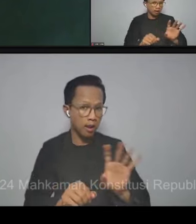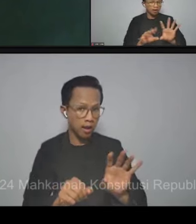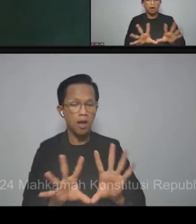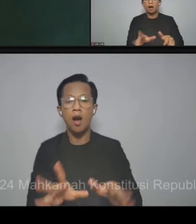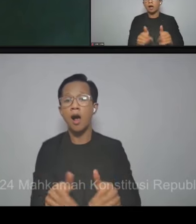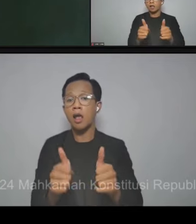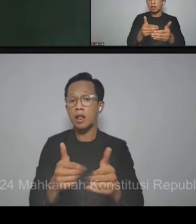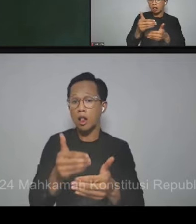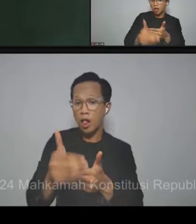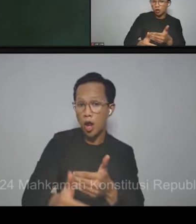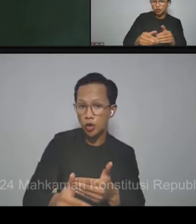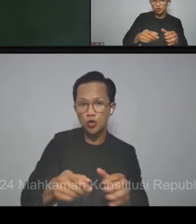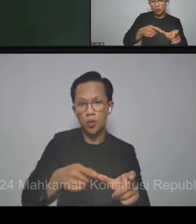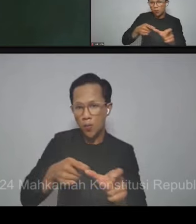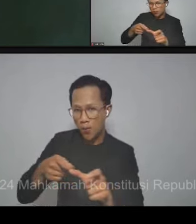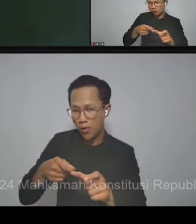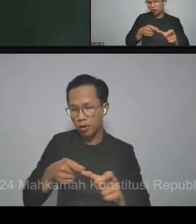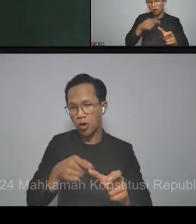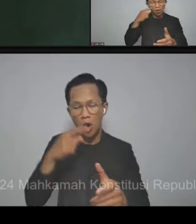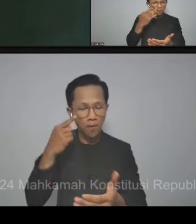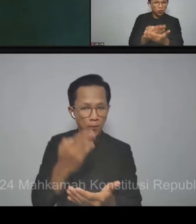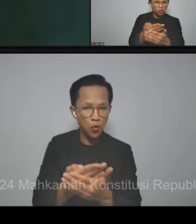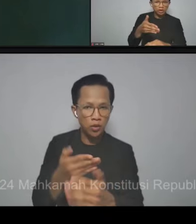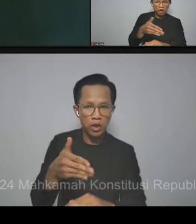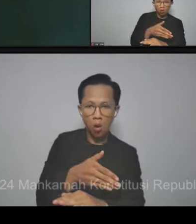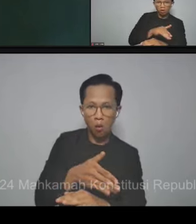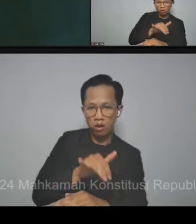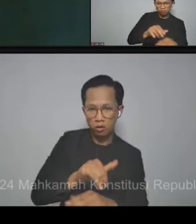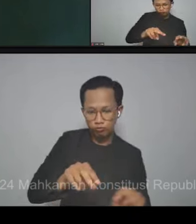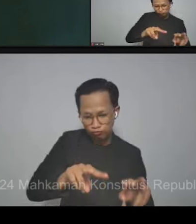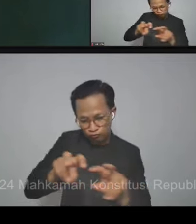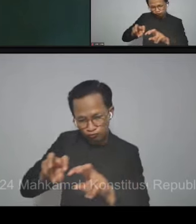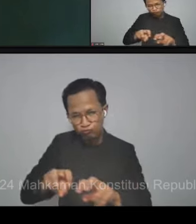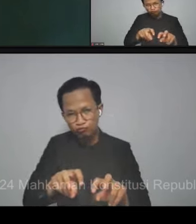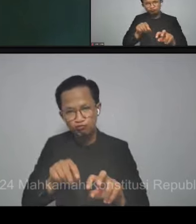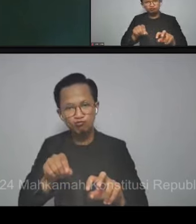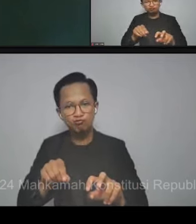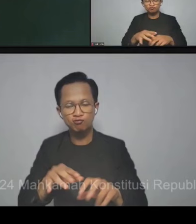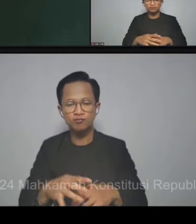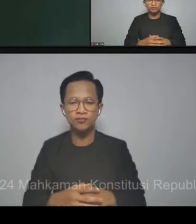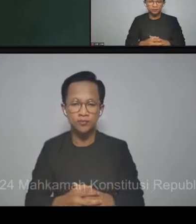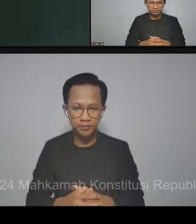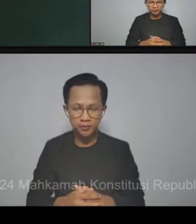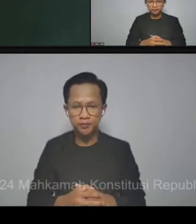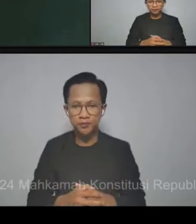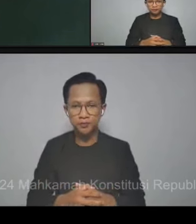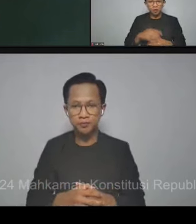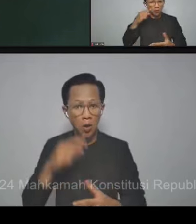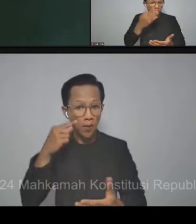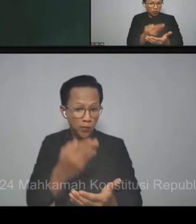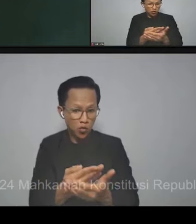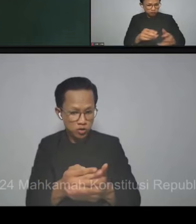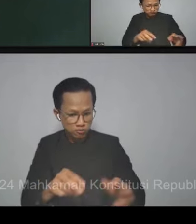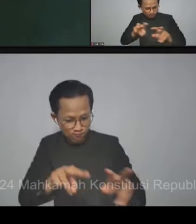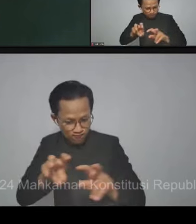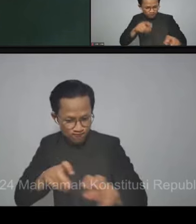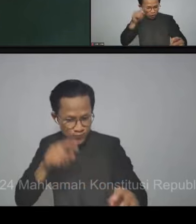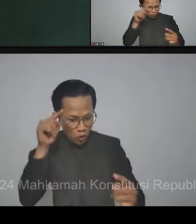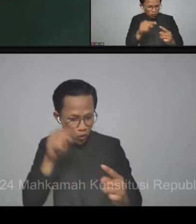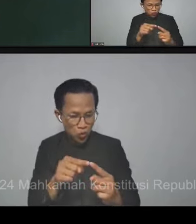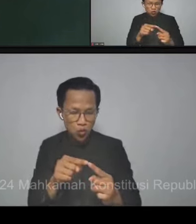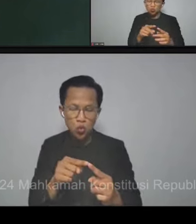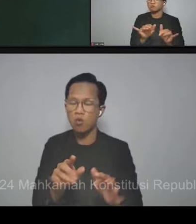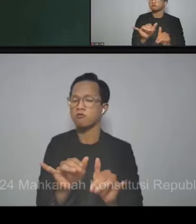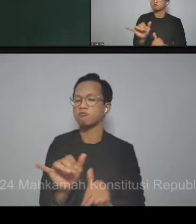pemeriksaan pemeriksaan bukti permulaan atau ditindaklanjuti lebih lanjut dinyatakan pula bahwa pemerisan Buti pemulaan memiliki tujuan dan kedudukan yang sama dengan